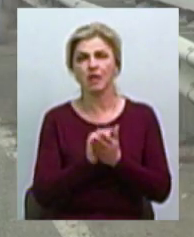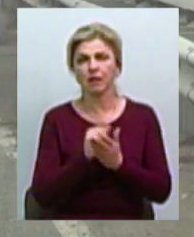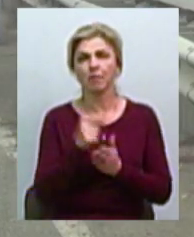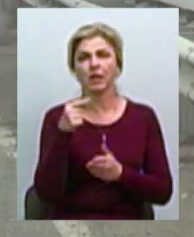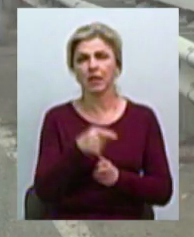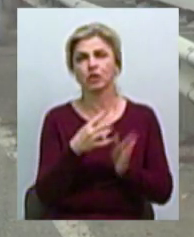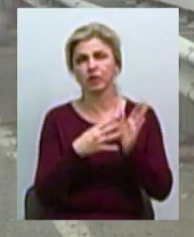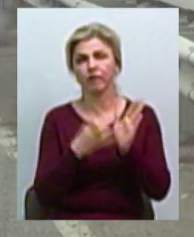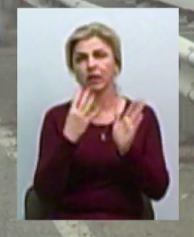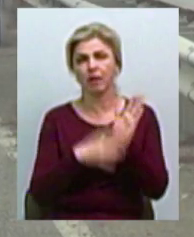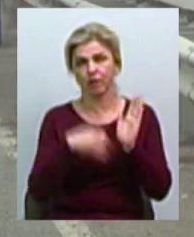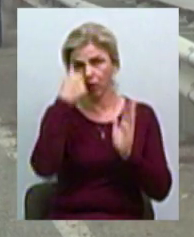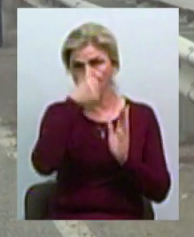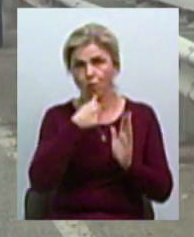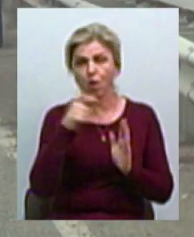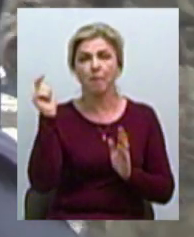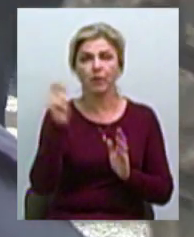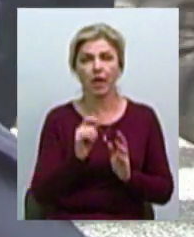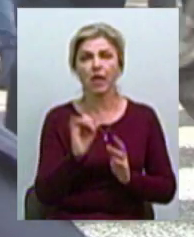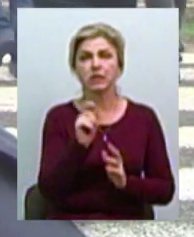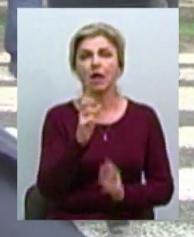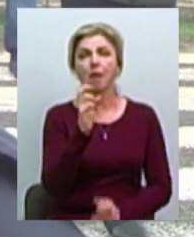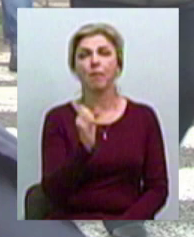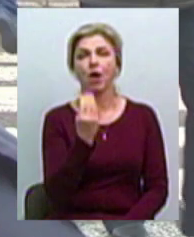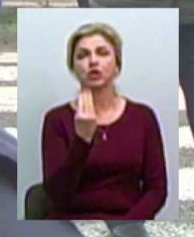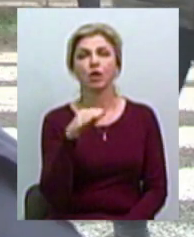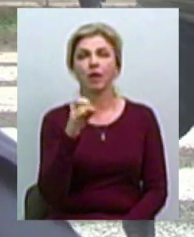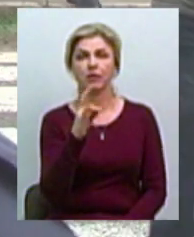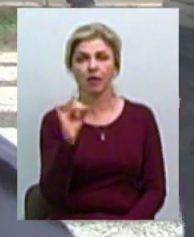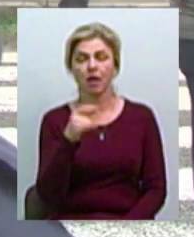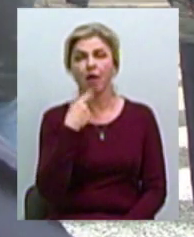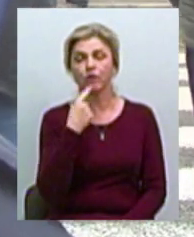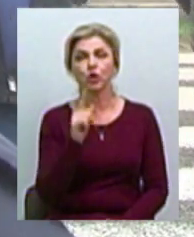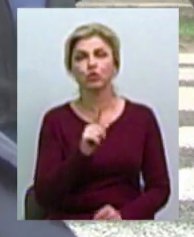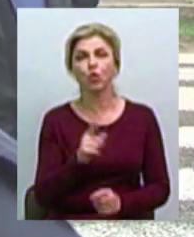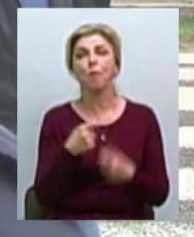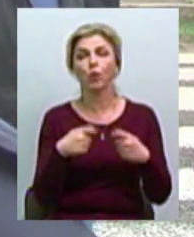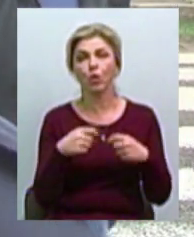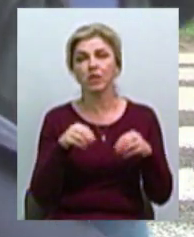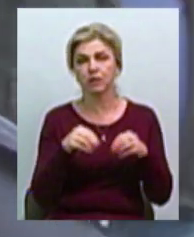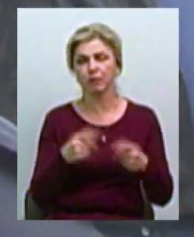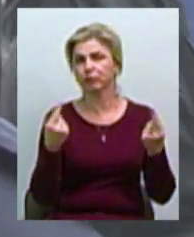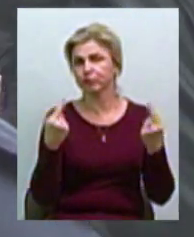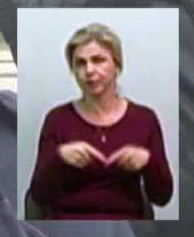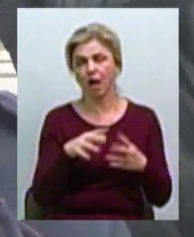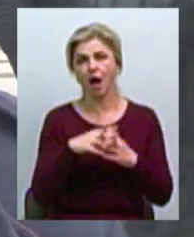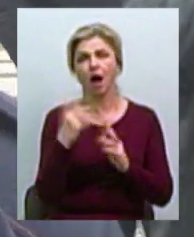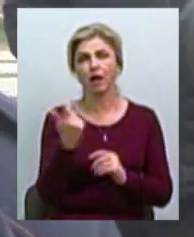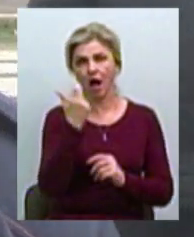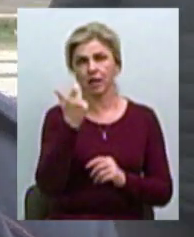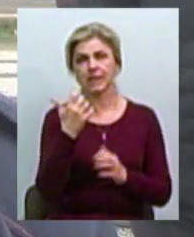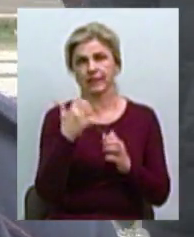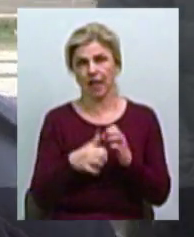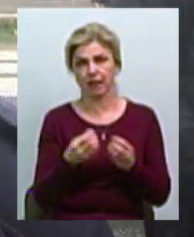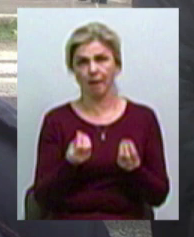1990 року. Приїхав з Баштанки. Говорить, відміна мораторію призведе до знищення малого та середнього аграрного бізнесу. Якщо буде